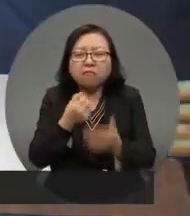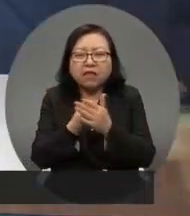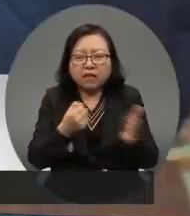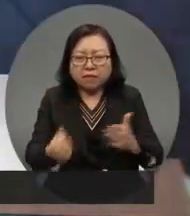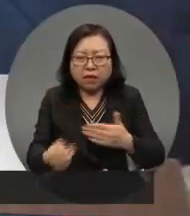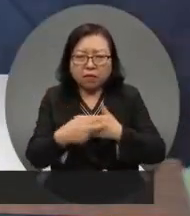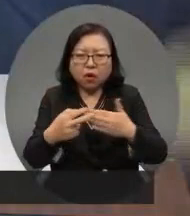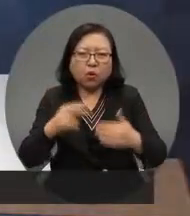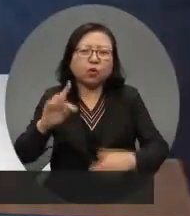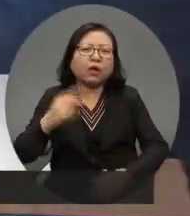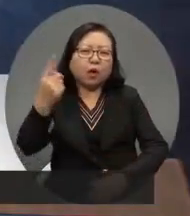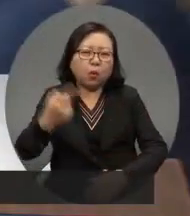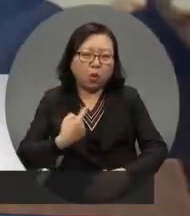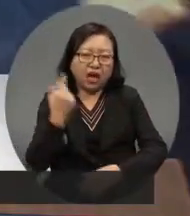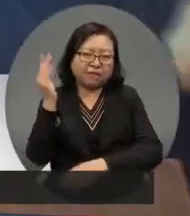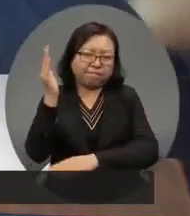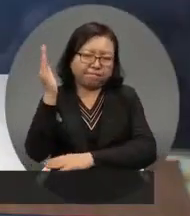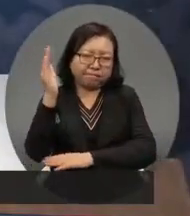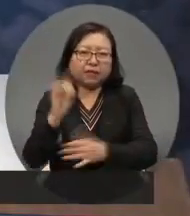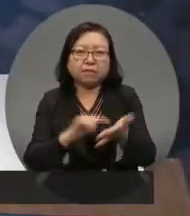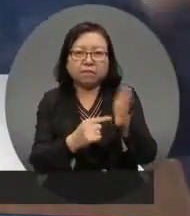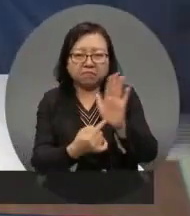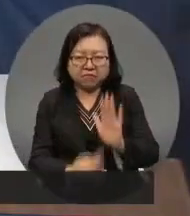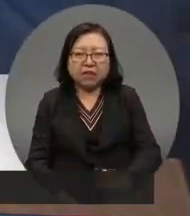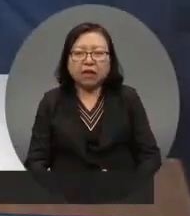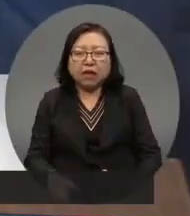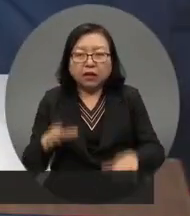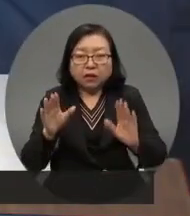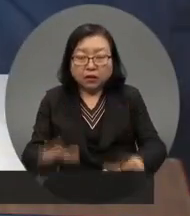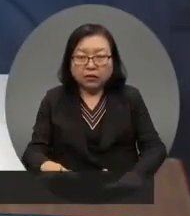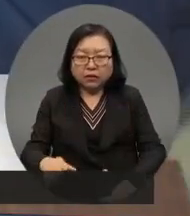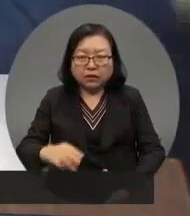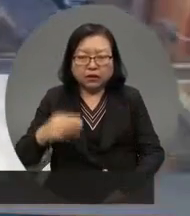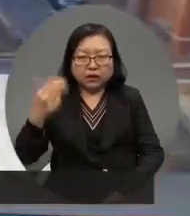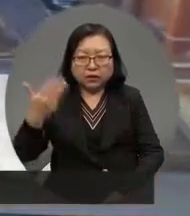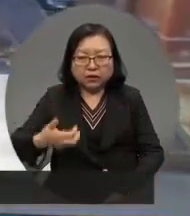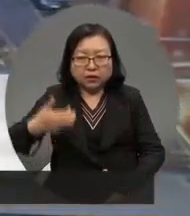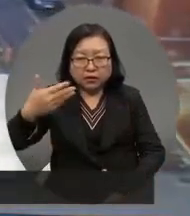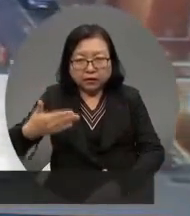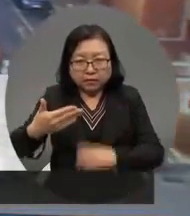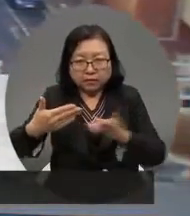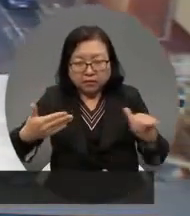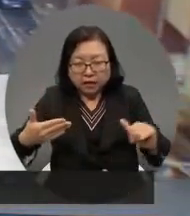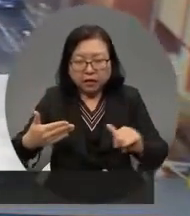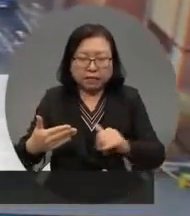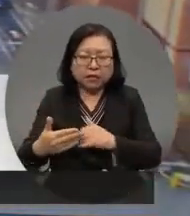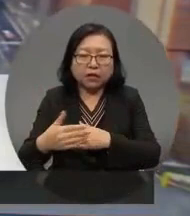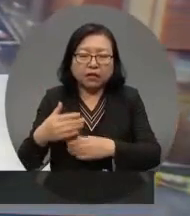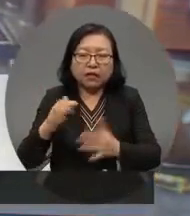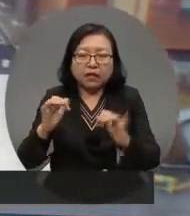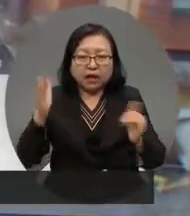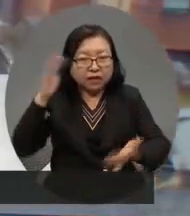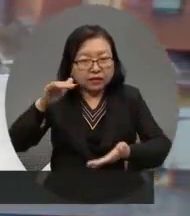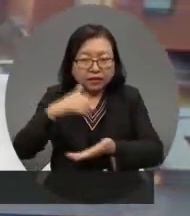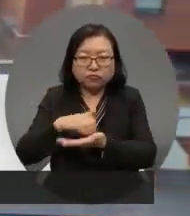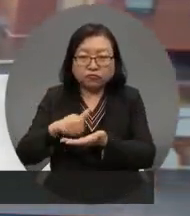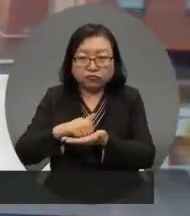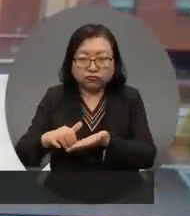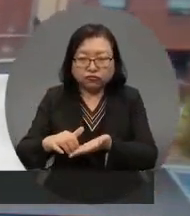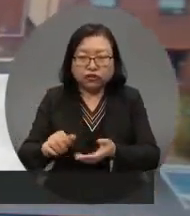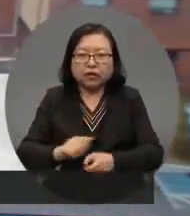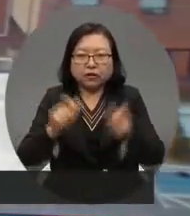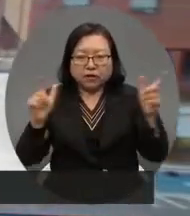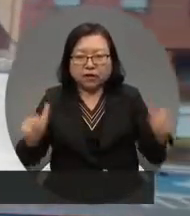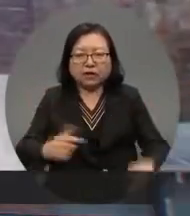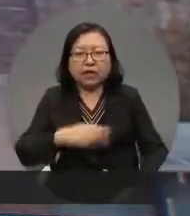돌아와달라는 담화문을 발표했습니다. 더불어 현재 89명인 충북의대 정원을 390명으로 확대해달라고